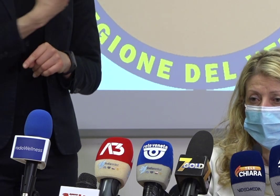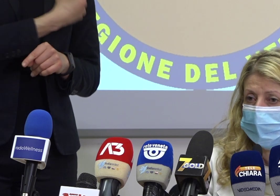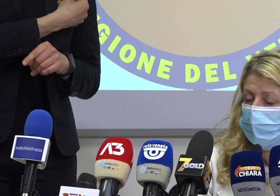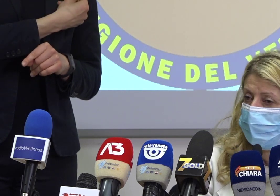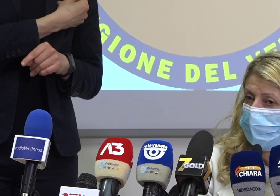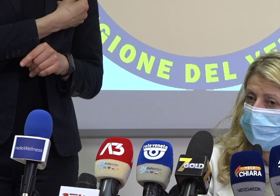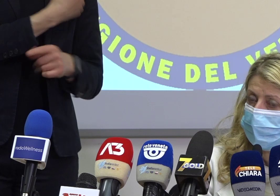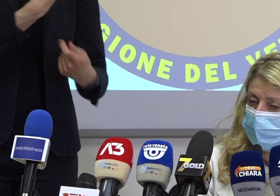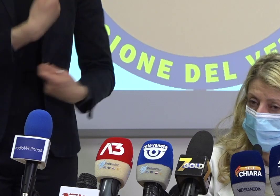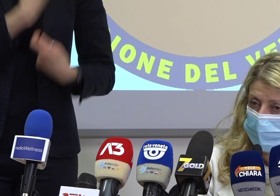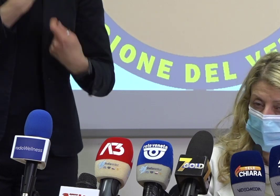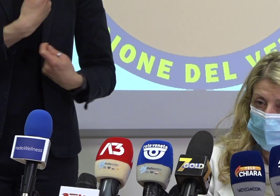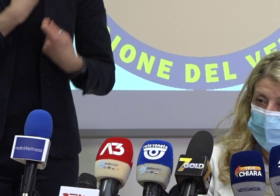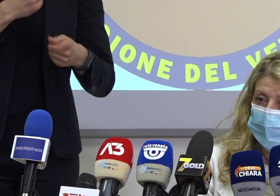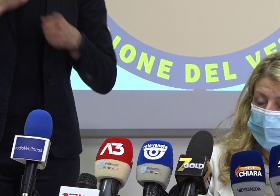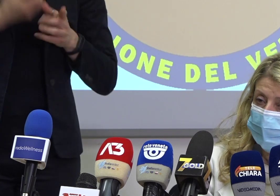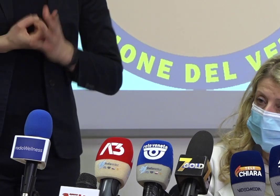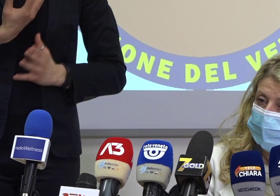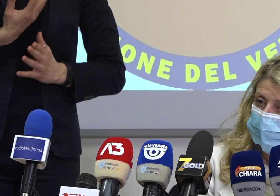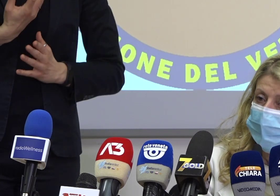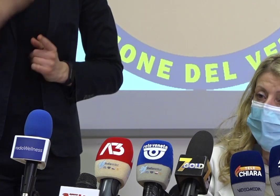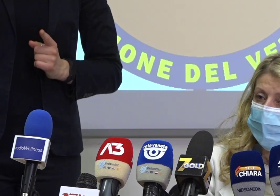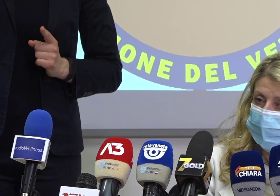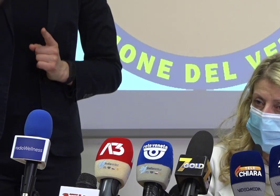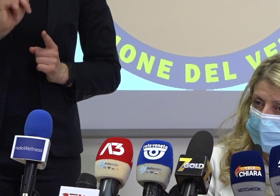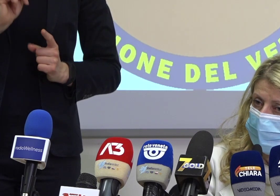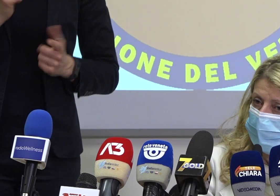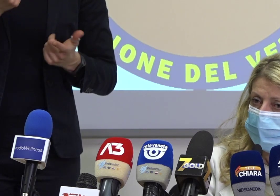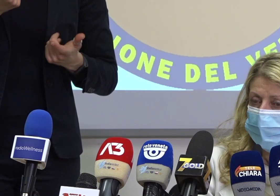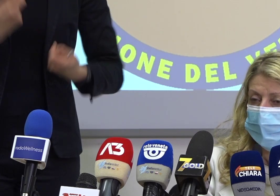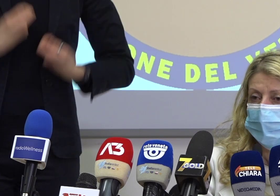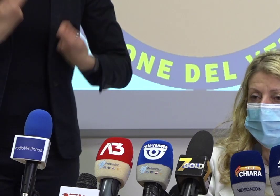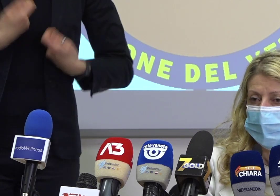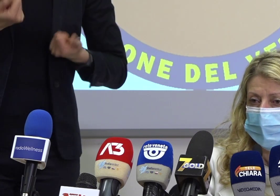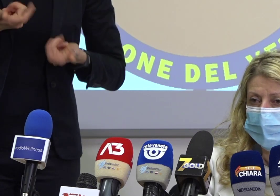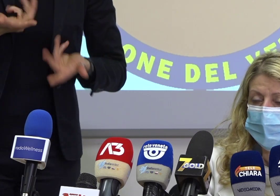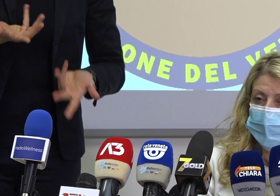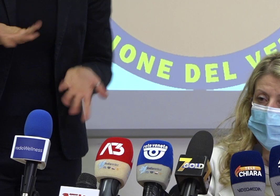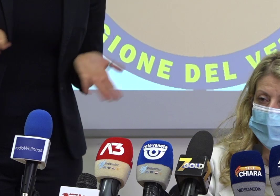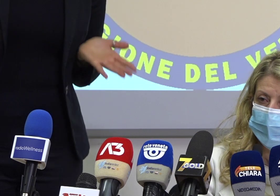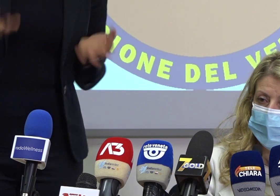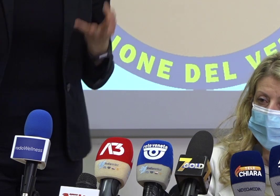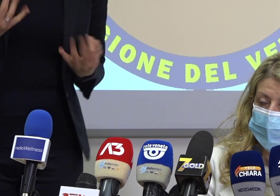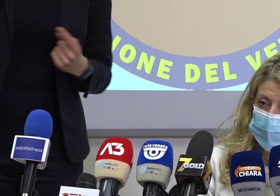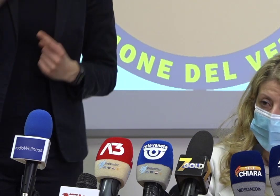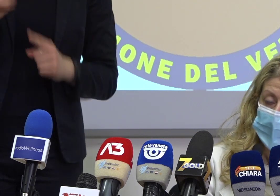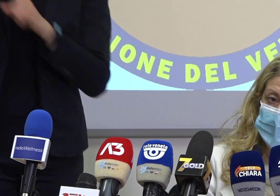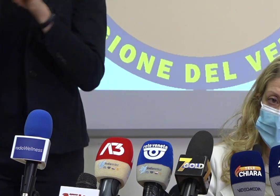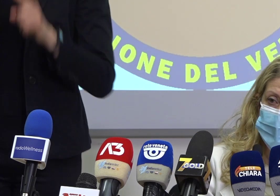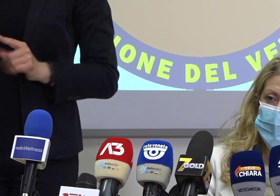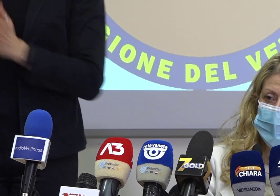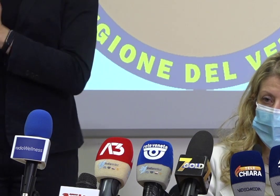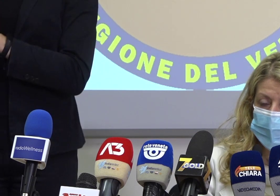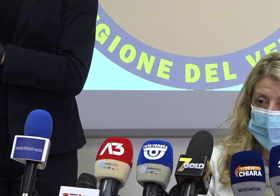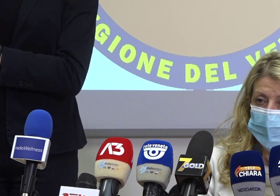ai responsabili dei servizi essenziali, insegnanti, farmacisti, forze dell'ordine e volontari. Quello che dice la scheda tecnica è